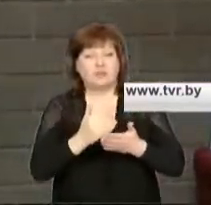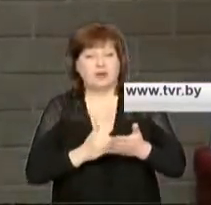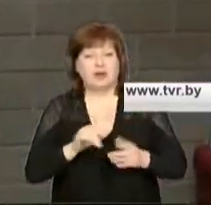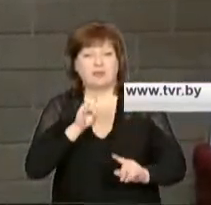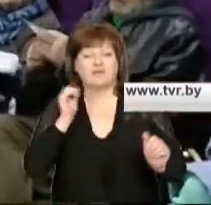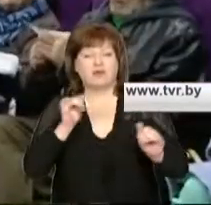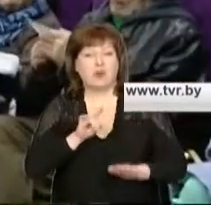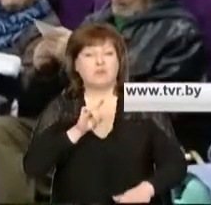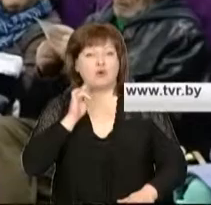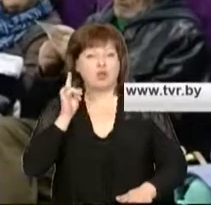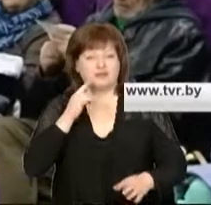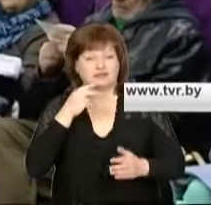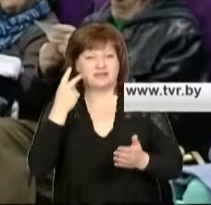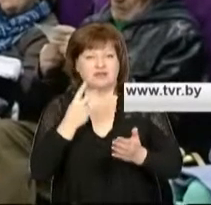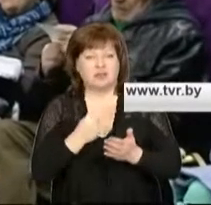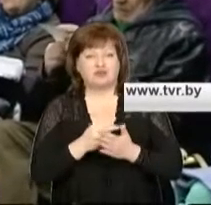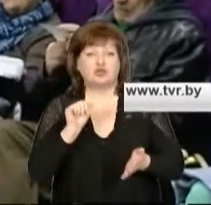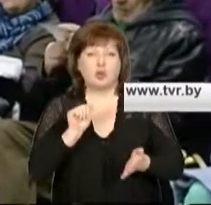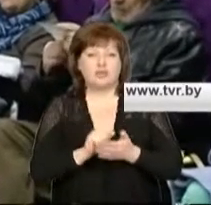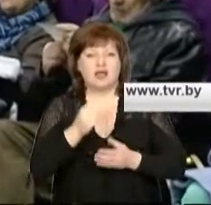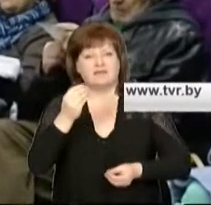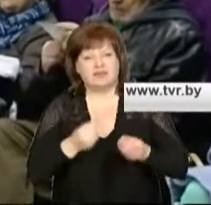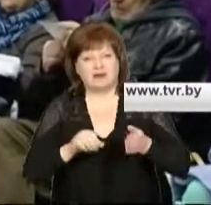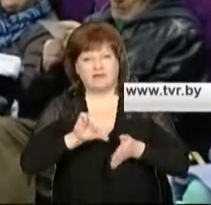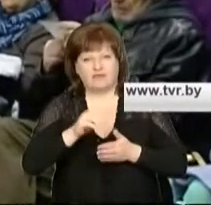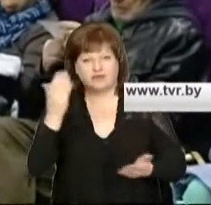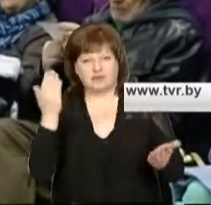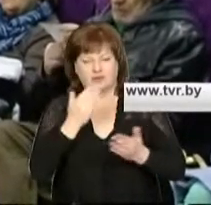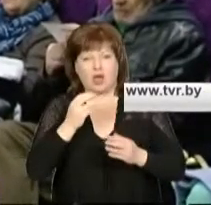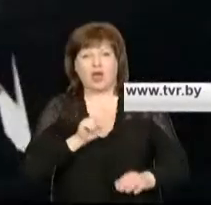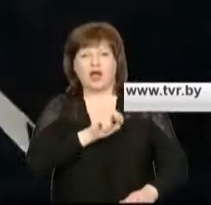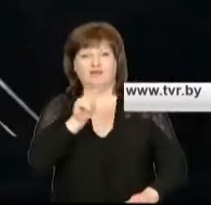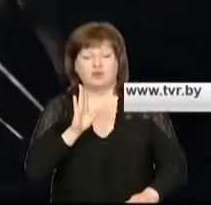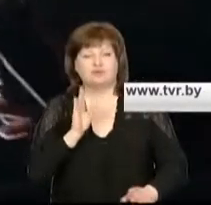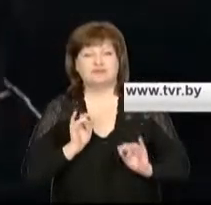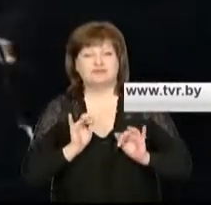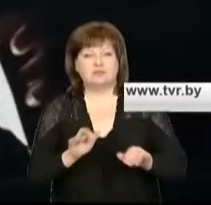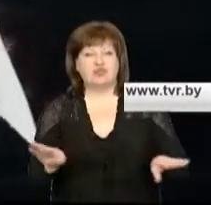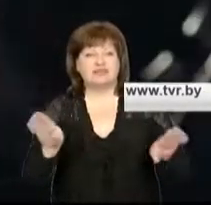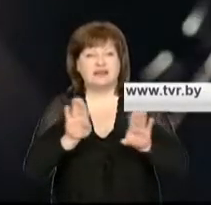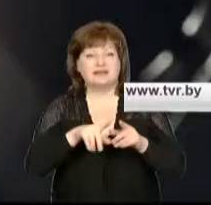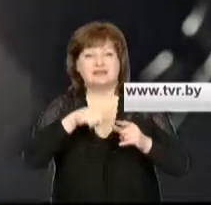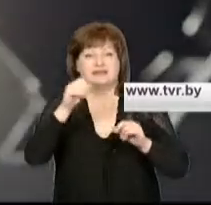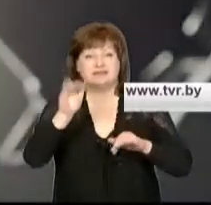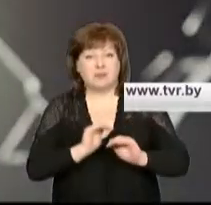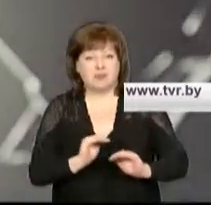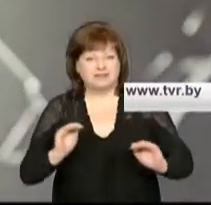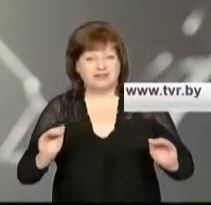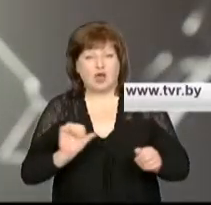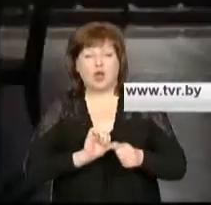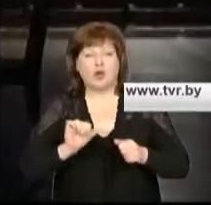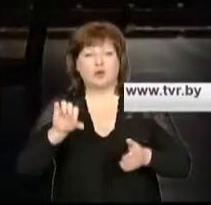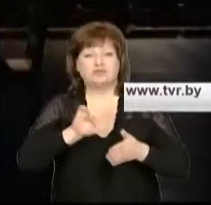форума «Молодость» на марше документального и игрового кино. А в полдень пройдет церемония закрытия листопадика. Кроме режиссеров,